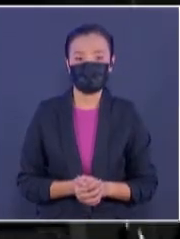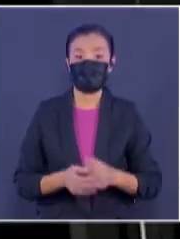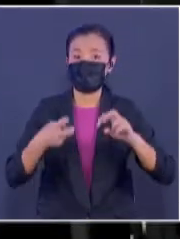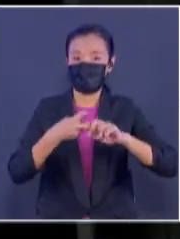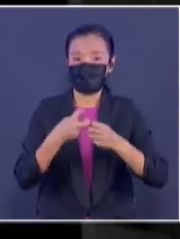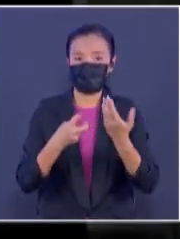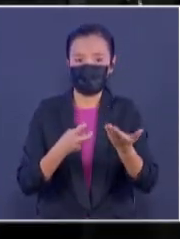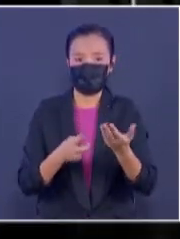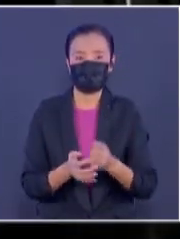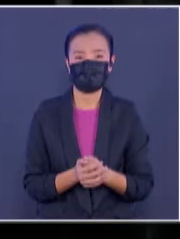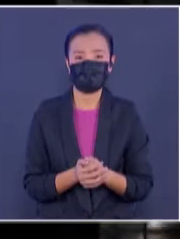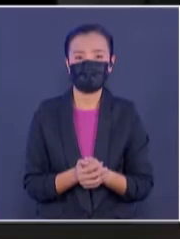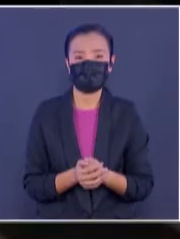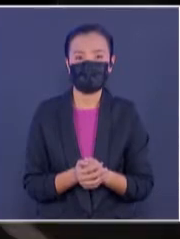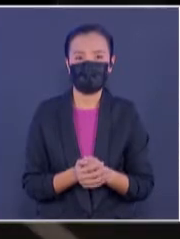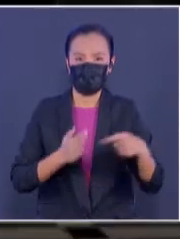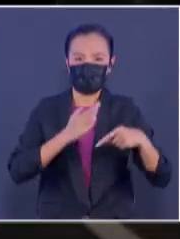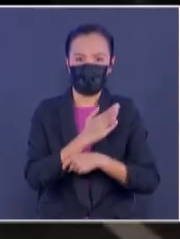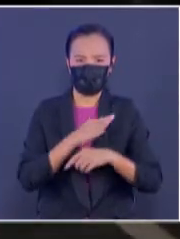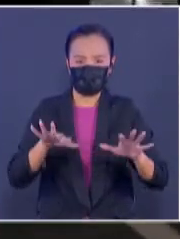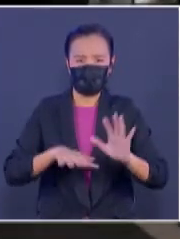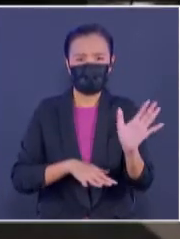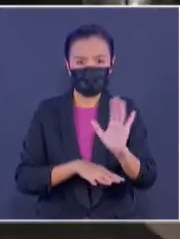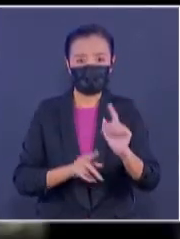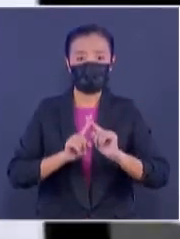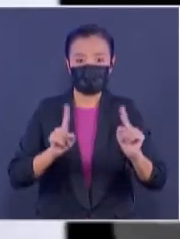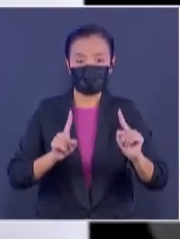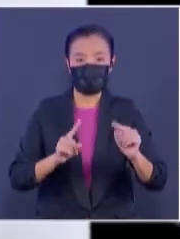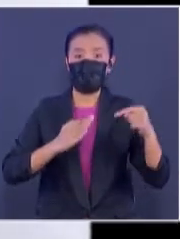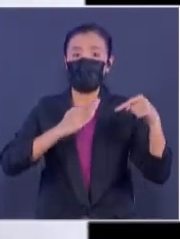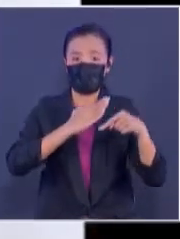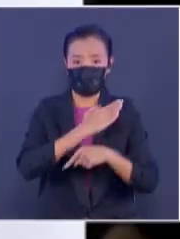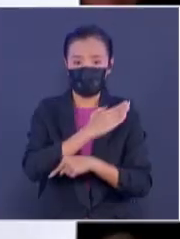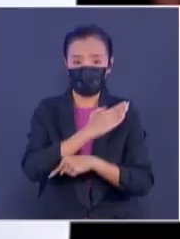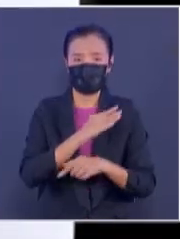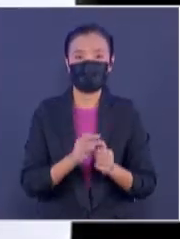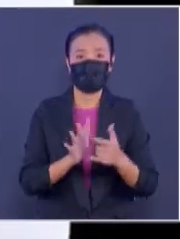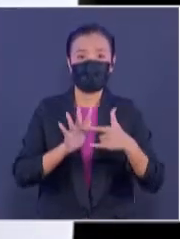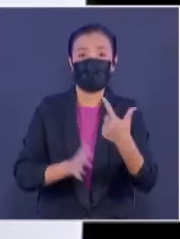ดขึ้นมันไม่ใช่เรื่องของการช่อโกงธรรมดานะครับแต่ว่าเป็นการช่อโกงเกี่ยว